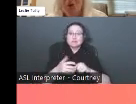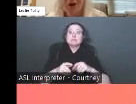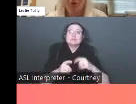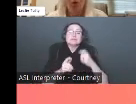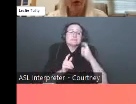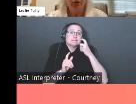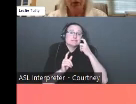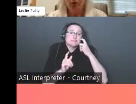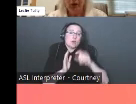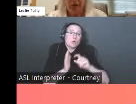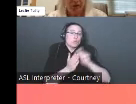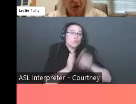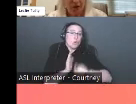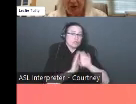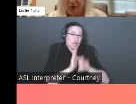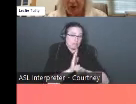rapide